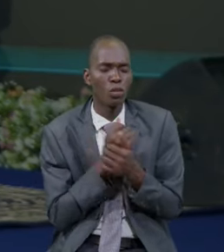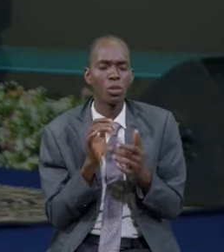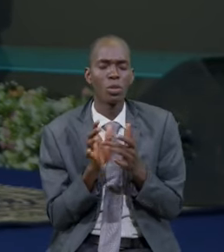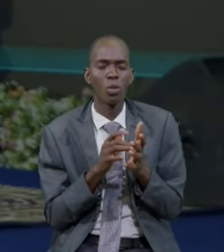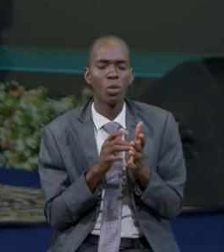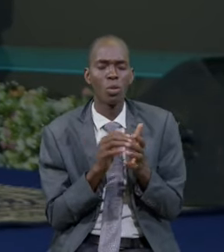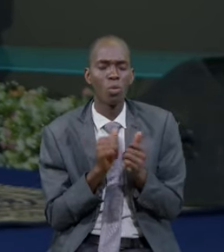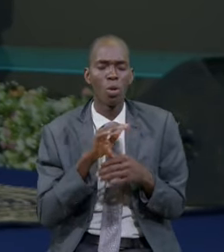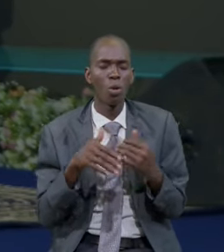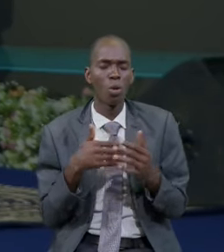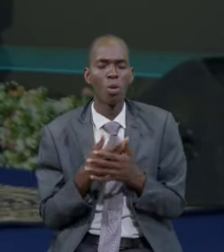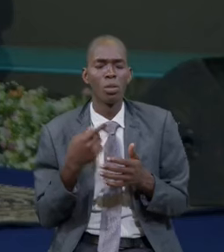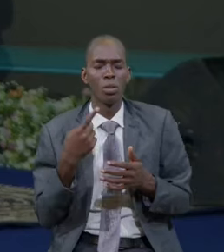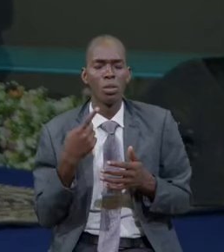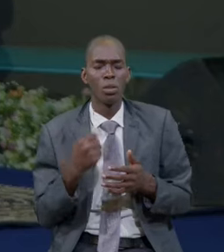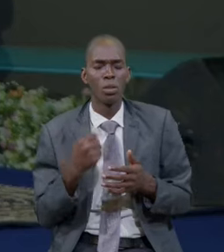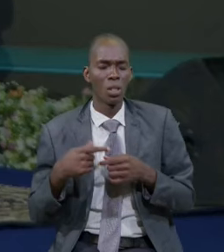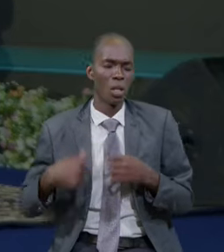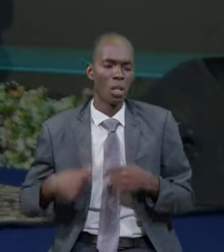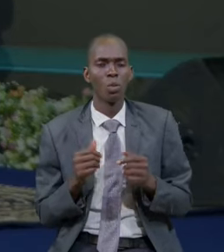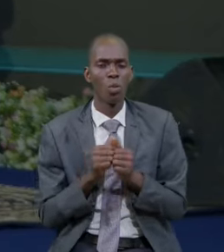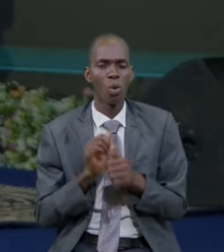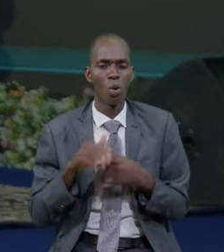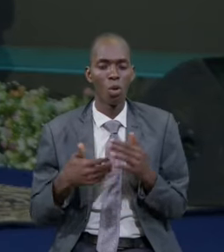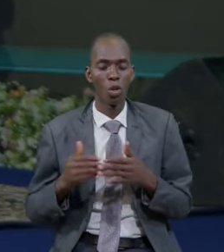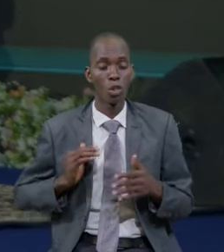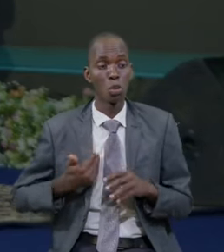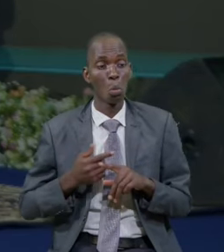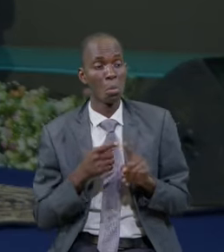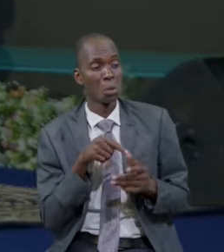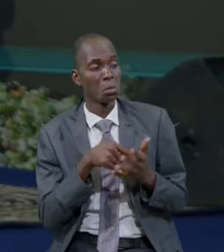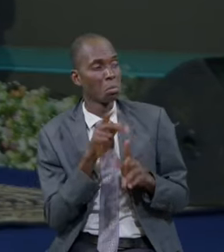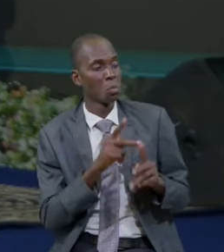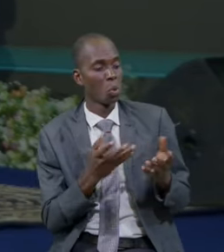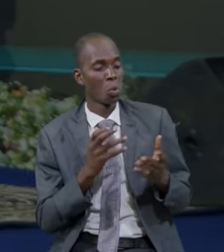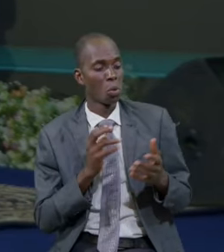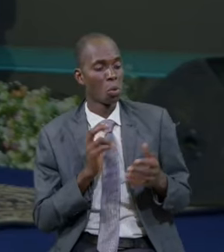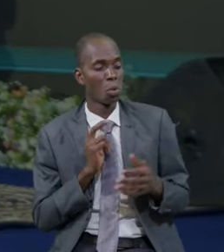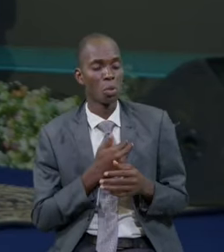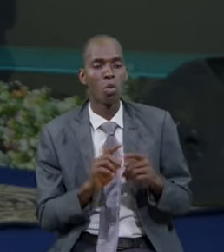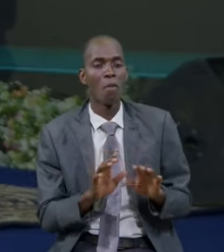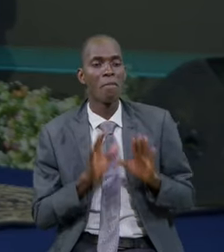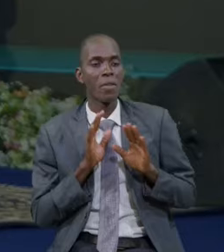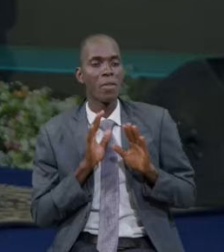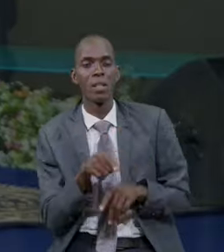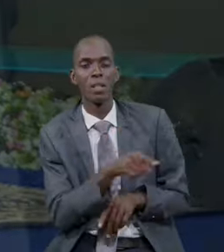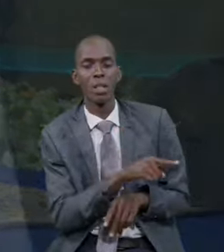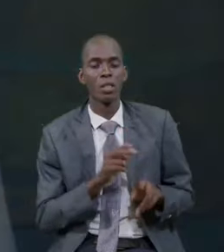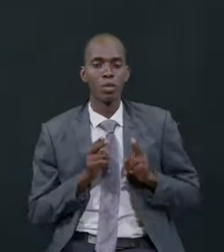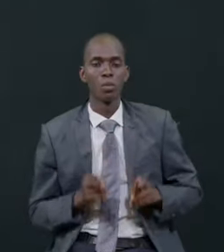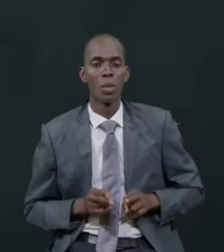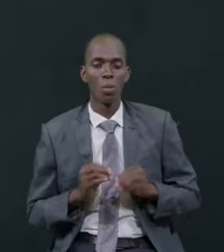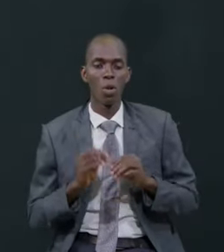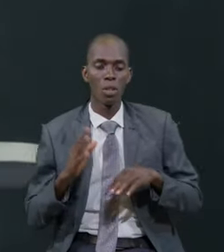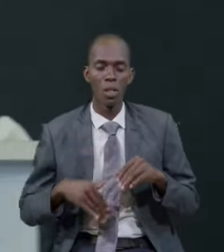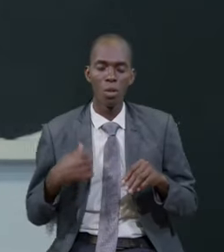notre pensée. Mais ces gens-là, ils veulent que nous les craignions plus que nous ne craignons Dieu. Ils veulent même que nous oublions